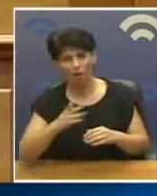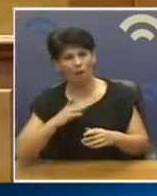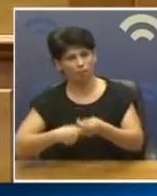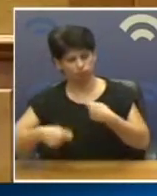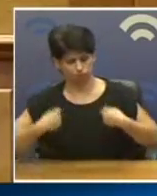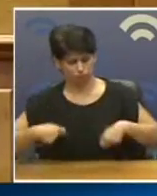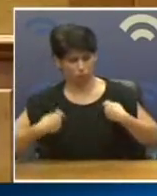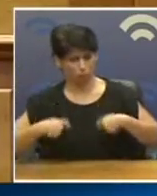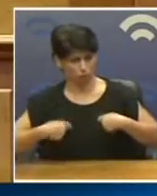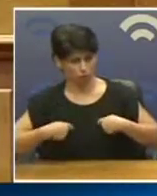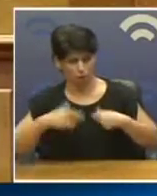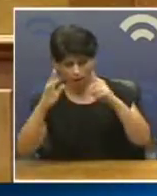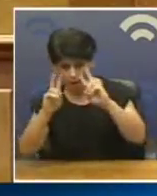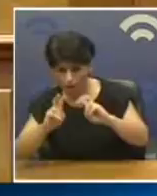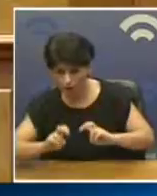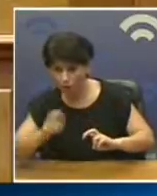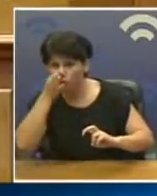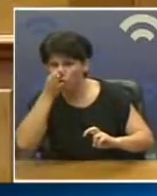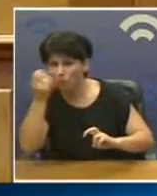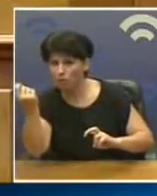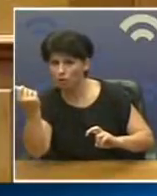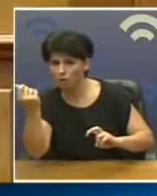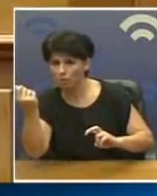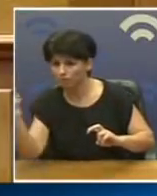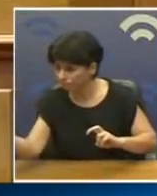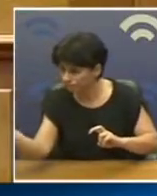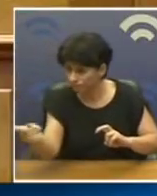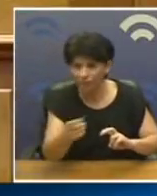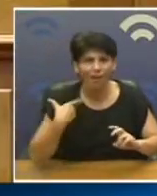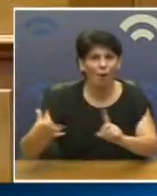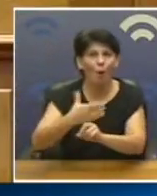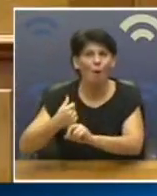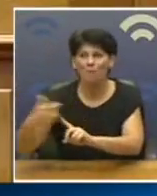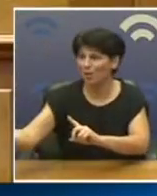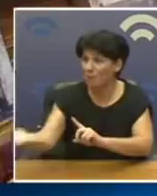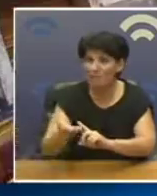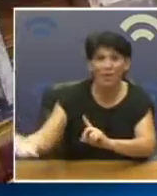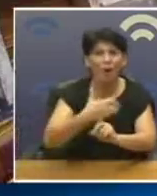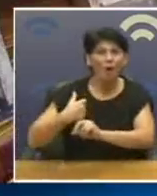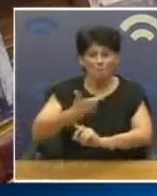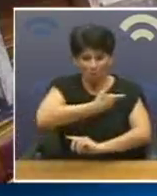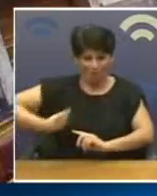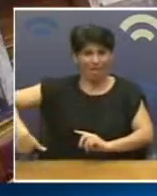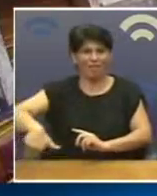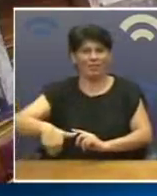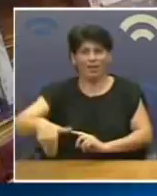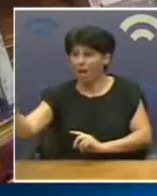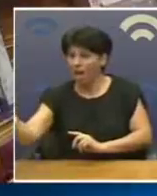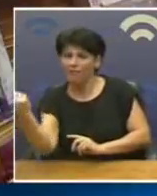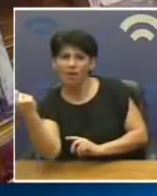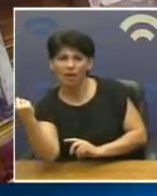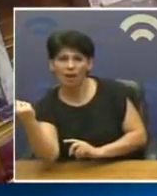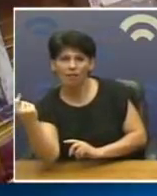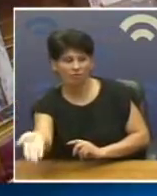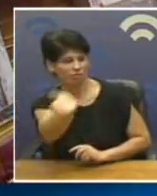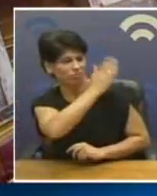ως όμοιρους, τότε όλη η υπόλοιπη χώρα τι είναι? Από αυτούς είμαστε όμοιροι όλοι. Από αυτούς που βγάζουν χρήματα στην πλάτη του